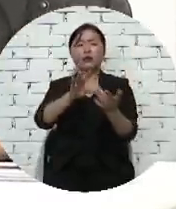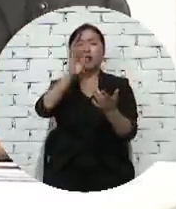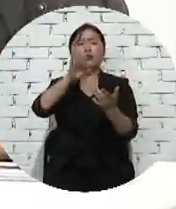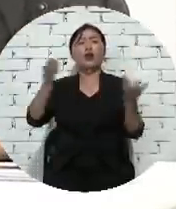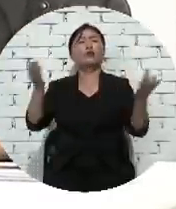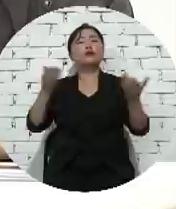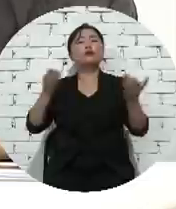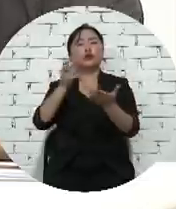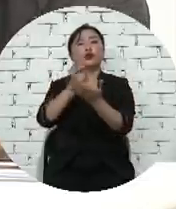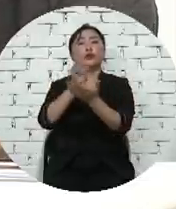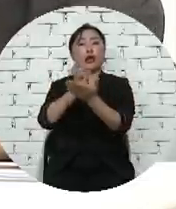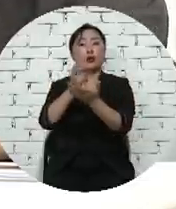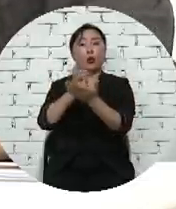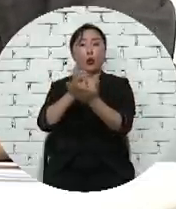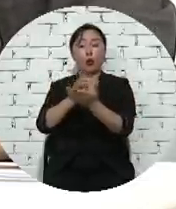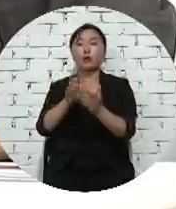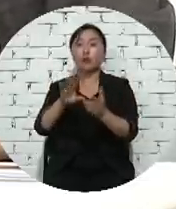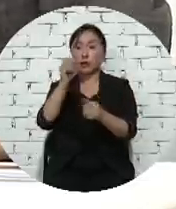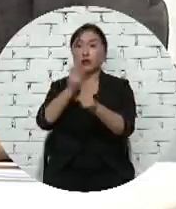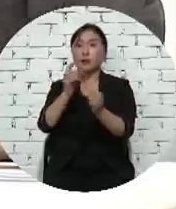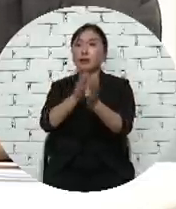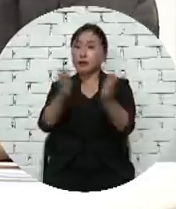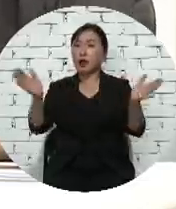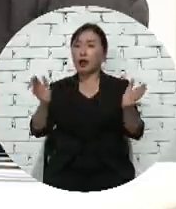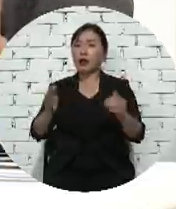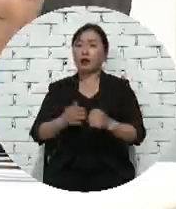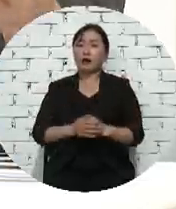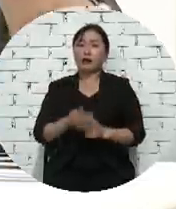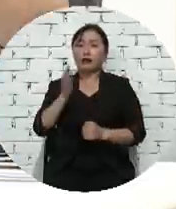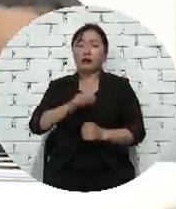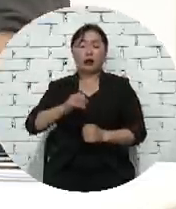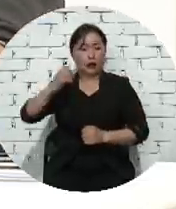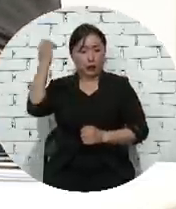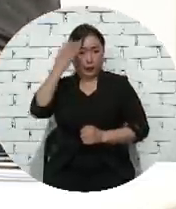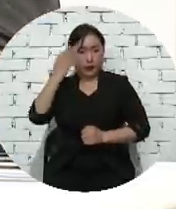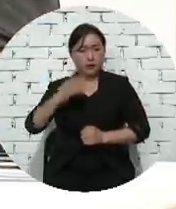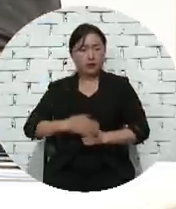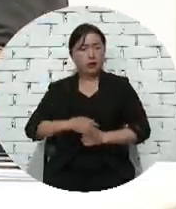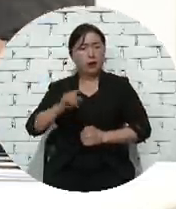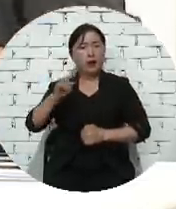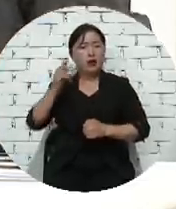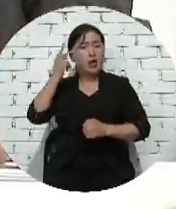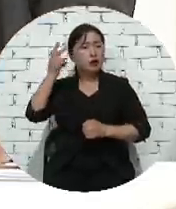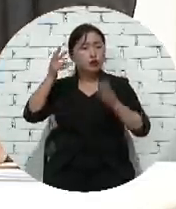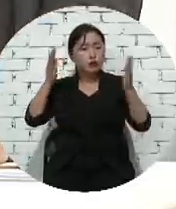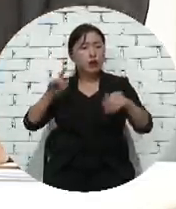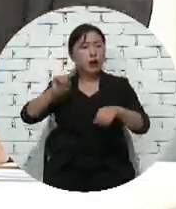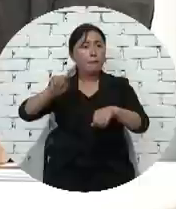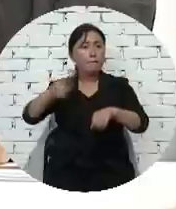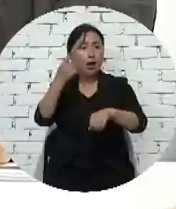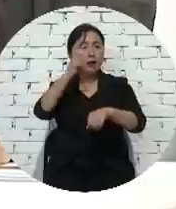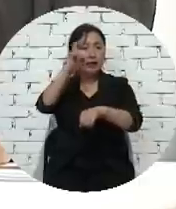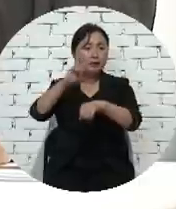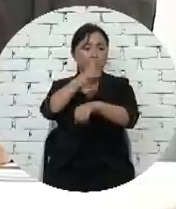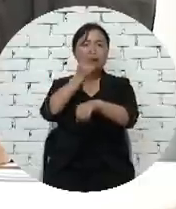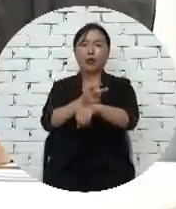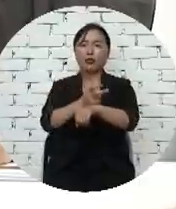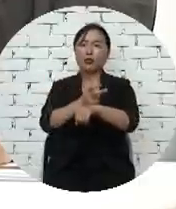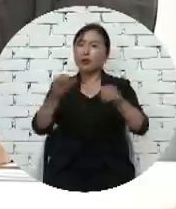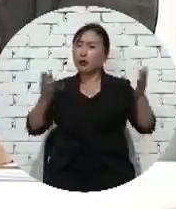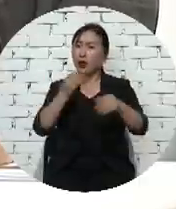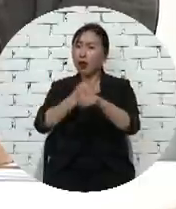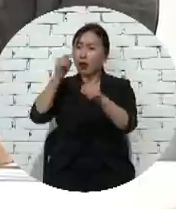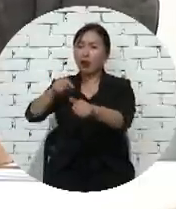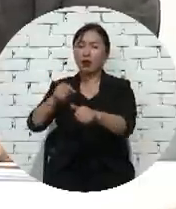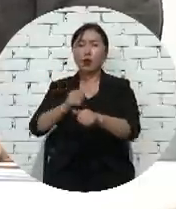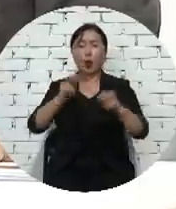있는 상태거든요. 네. 그래서 얼마든지 그 유연하게 할 수 있는데 갑자기 주 120시간 노동을 해라. 네. 그리고 또 하나는 뭐냐면은